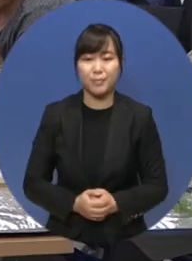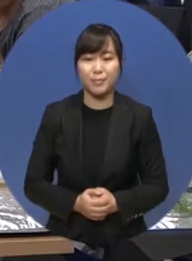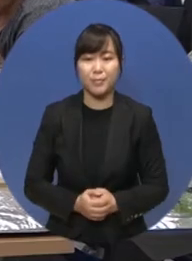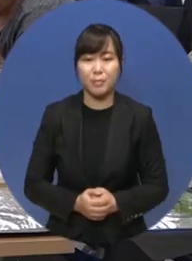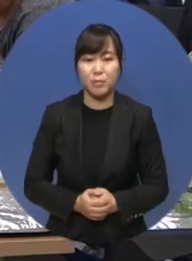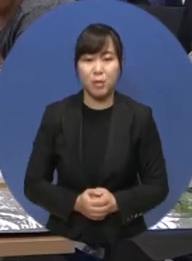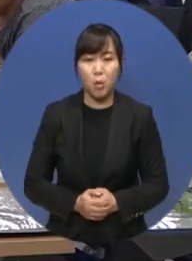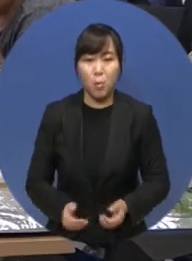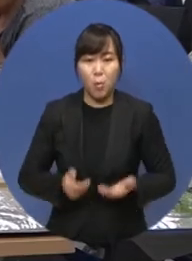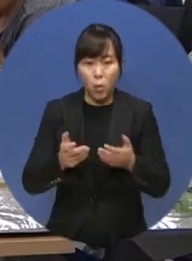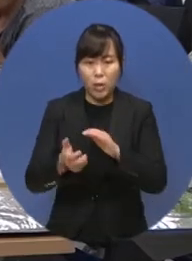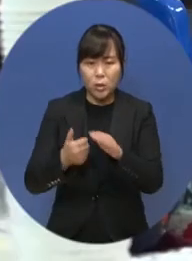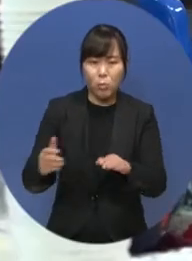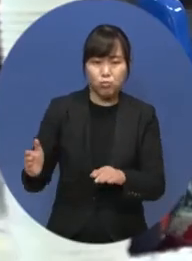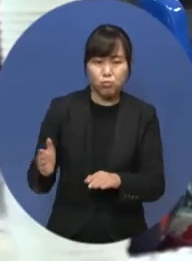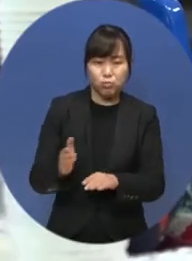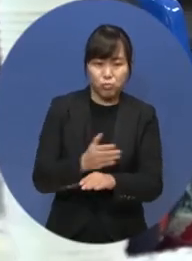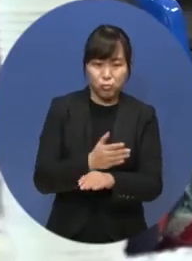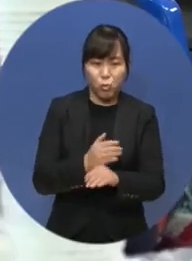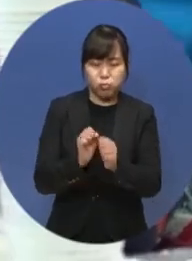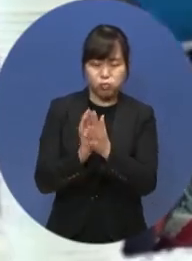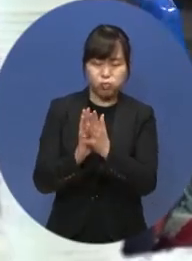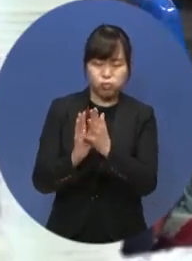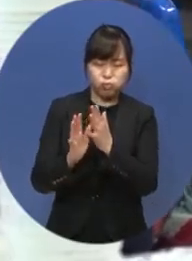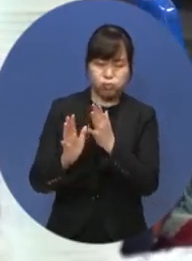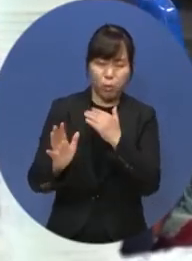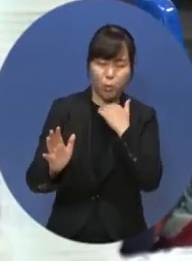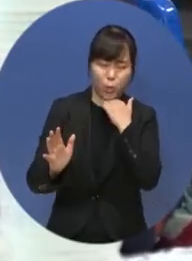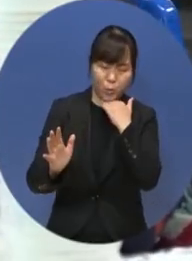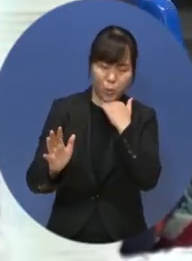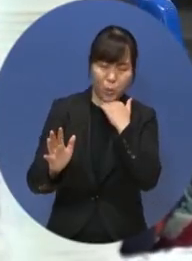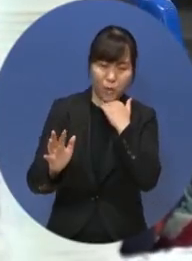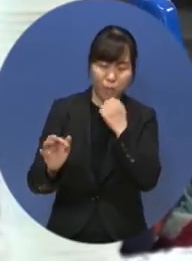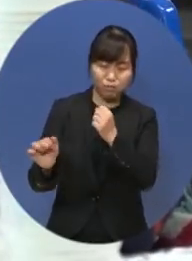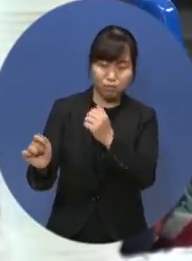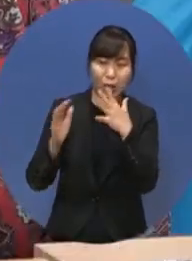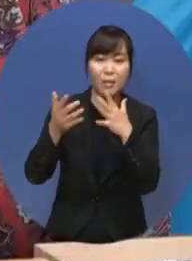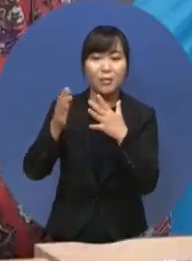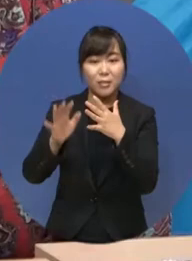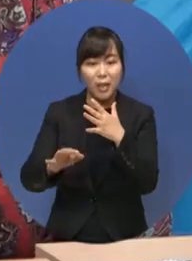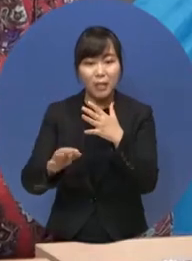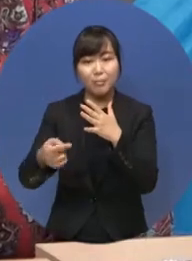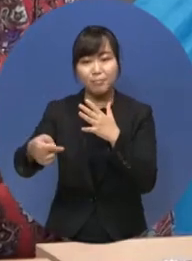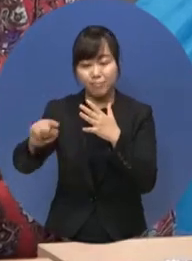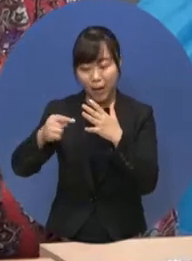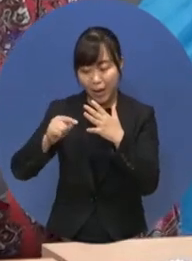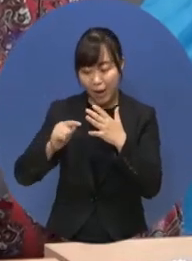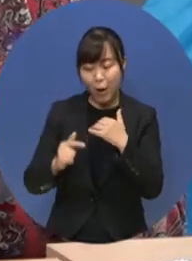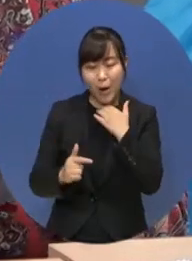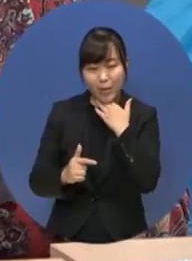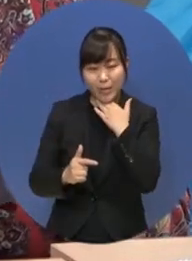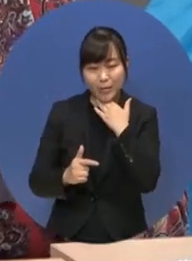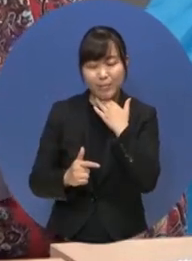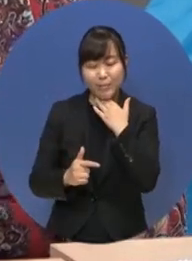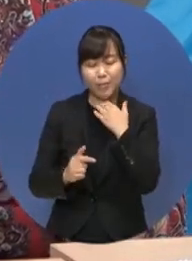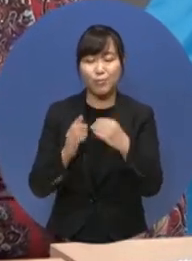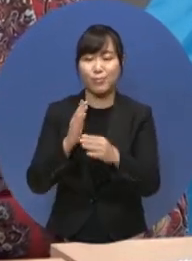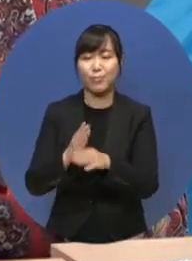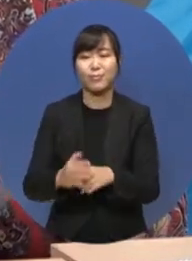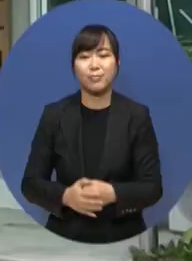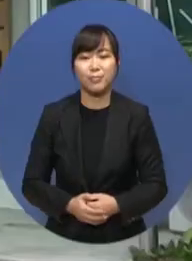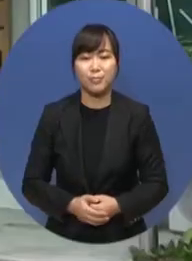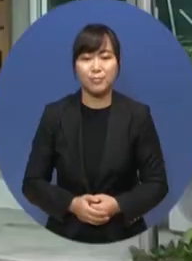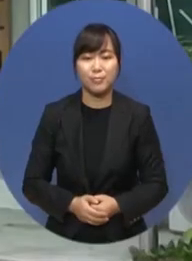봉사 시작 전부터 대기줄이 생길 정도로 많은 사람들이 몰렸지만 차례를 지키며 순서를 기다리고